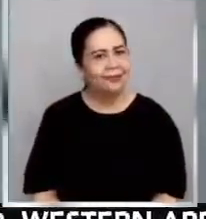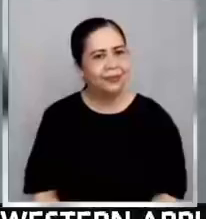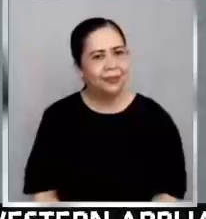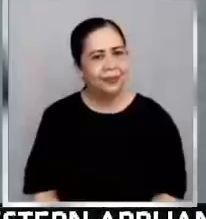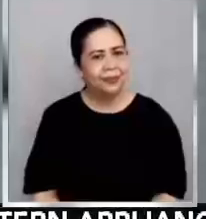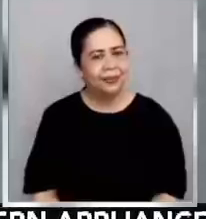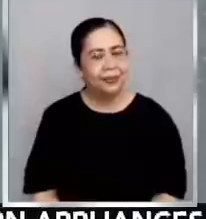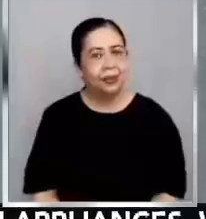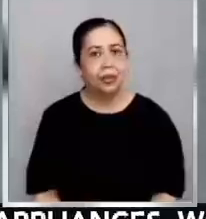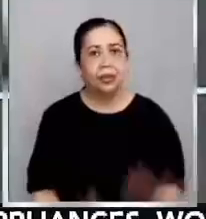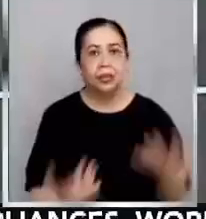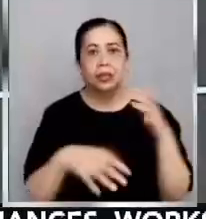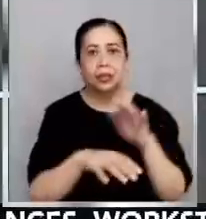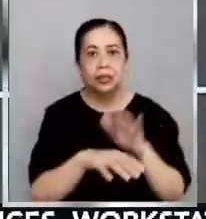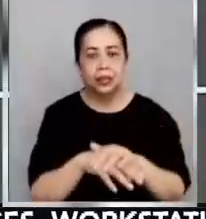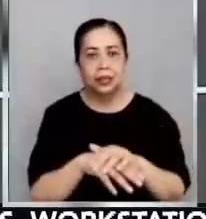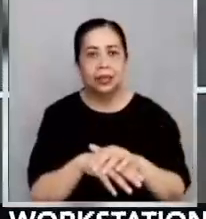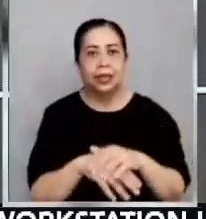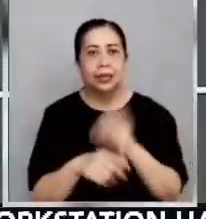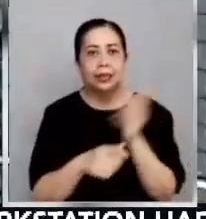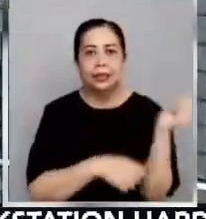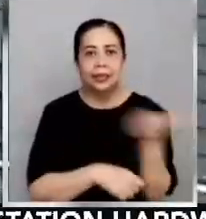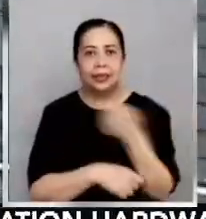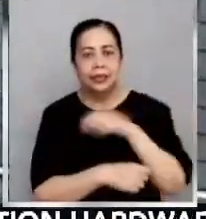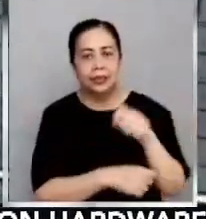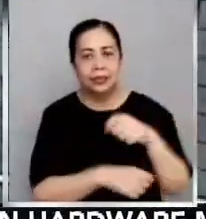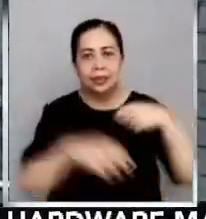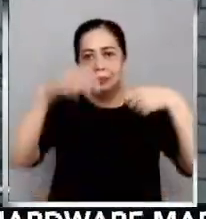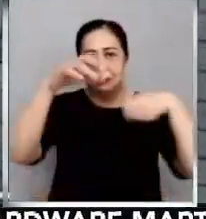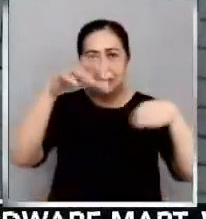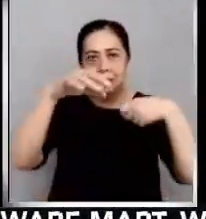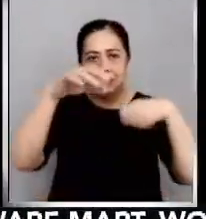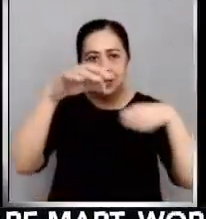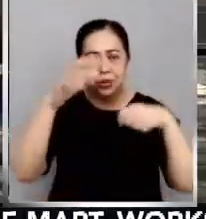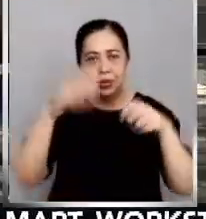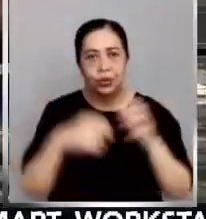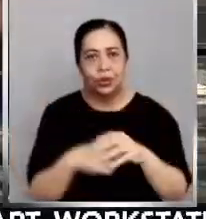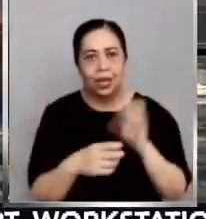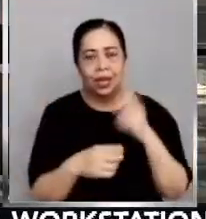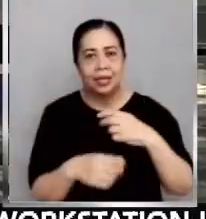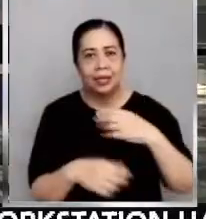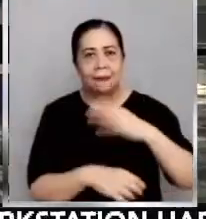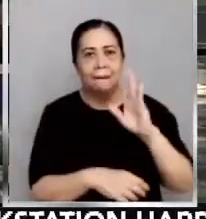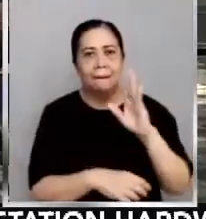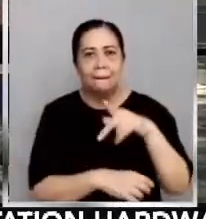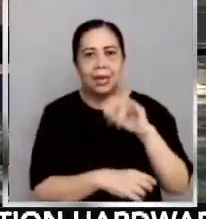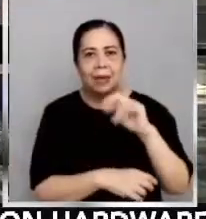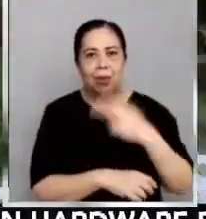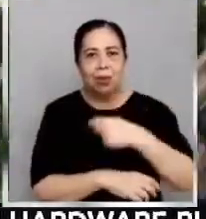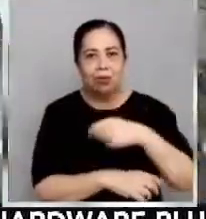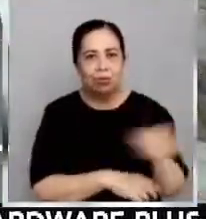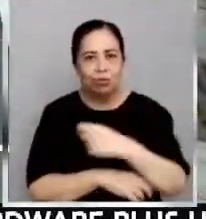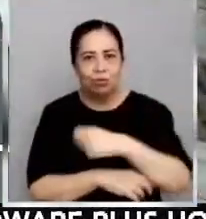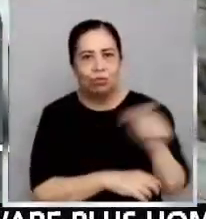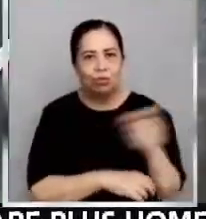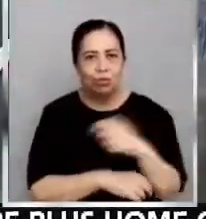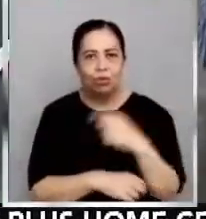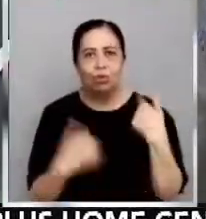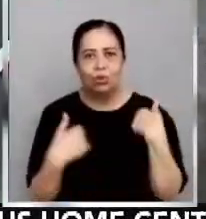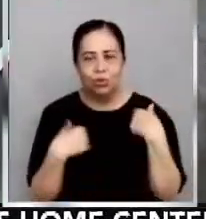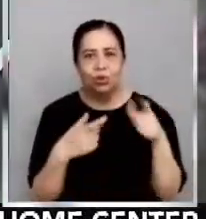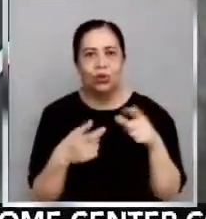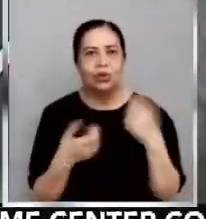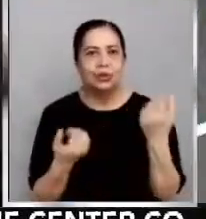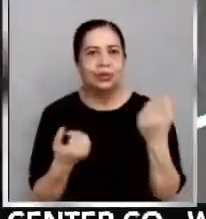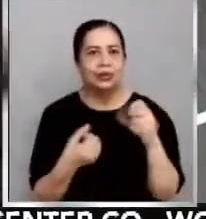Kombinasyon ito ng tennis, badminton at ping pong. Ang nauuso at lumalaki ngayong racket sport sa